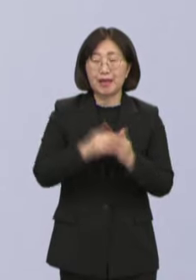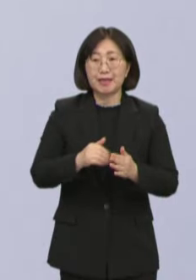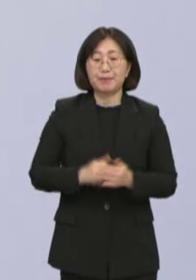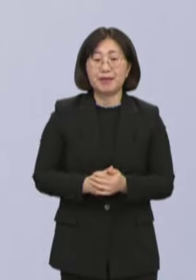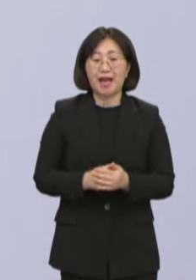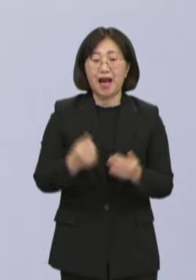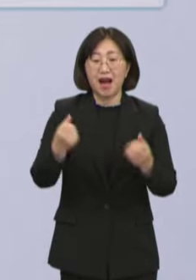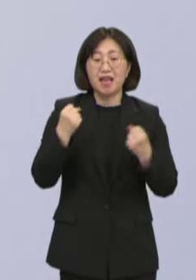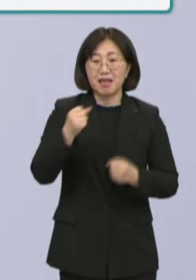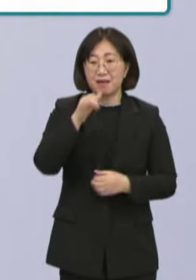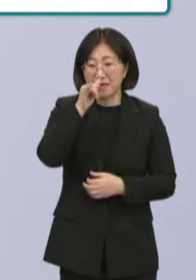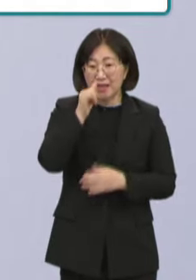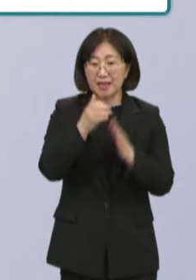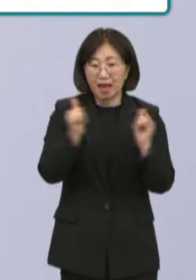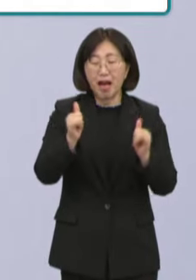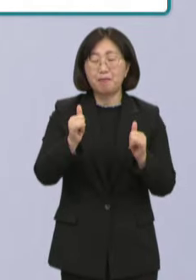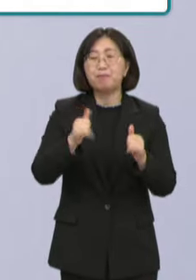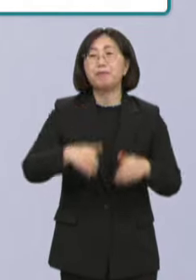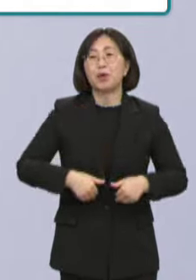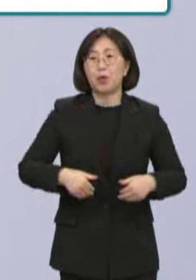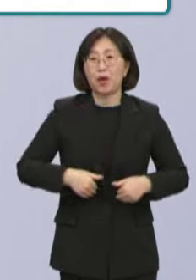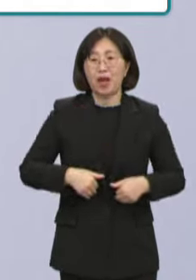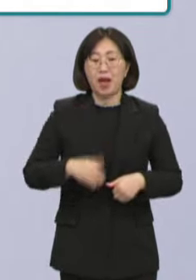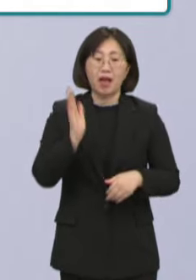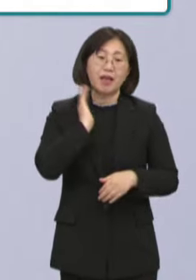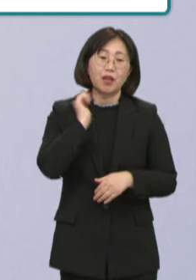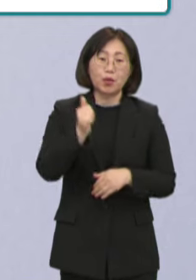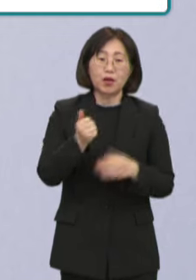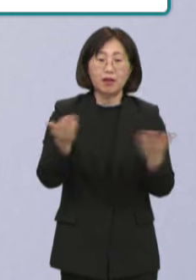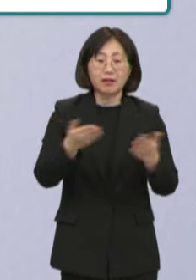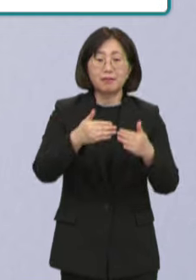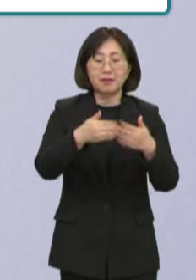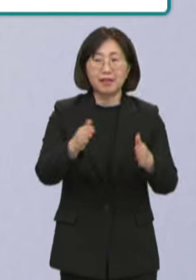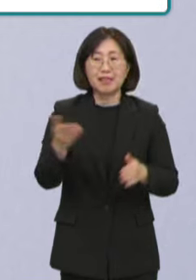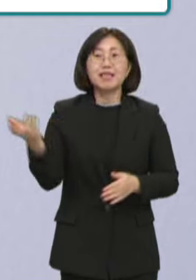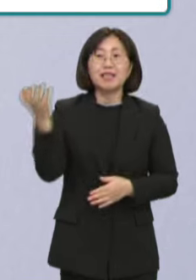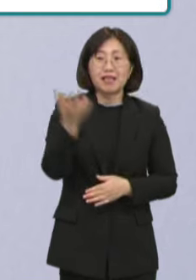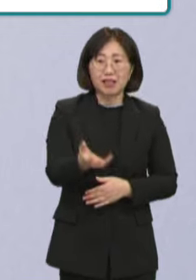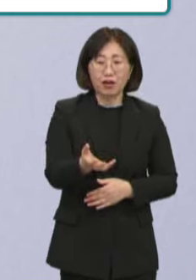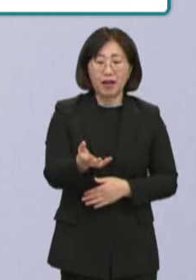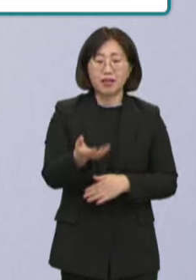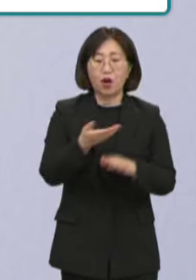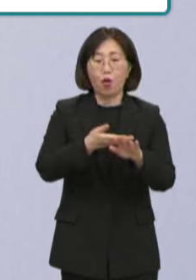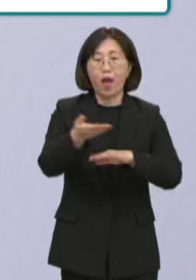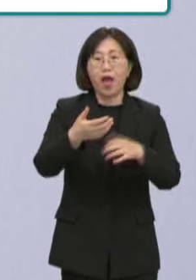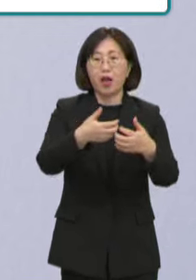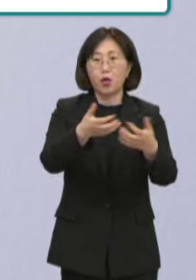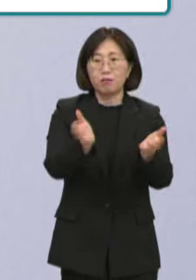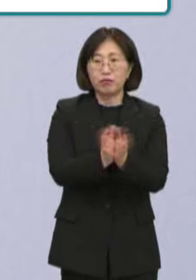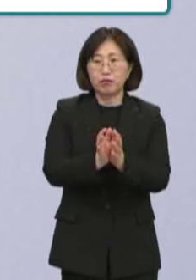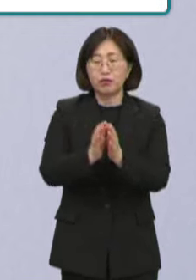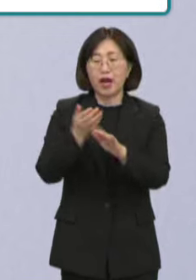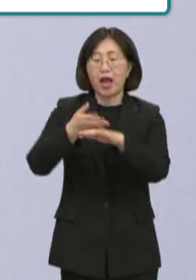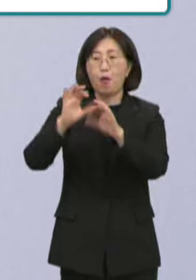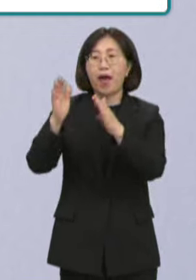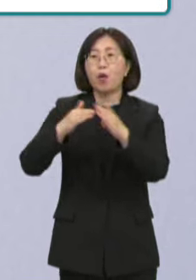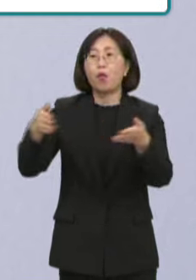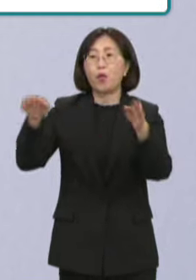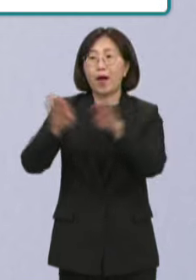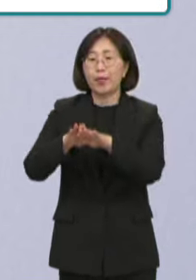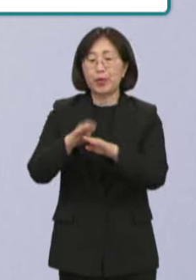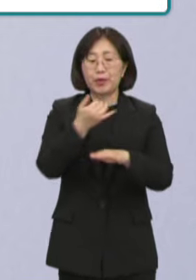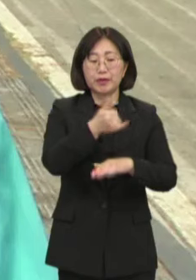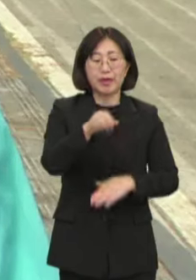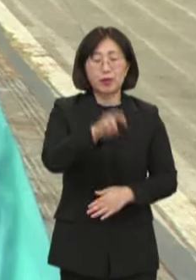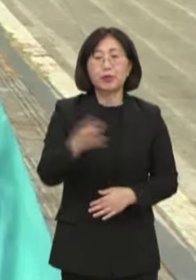힘 있는 사람이 필요하다며 대통령 집무실을 빠르게 이전해 외교부와 해외 공관들도 세종시로 옮겨오겠다고